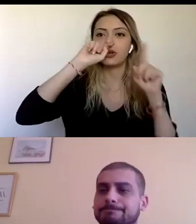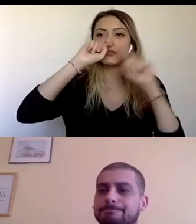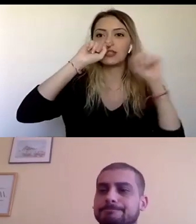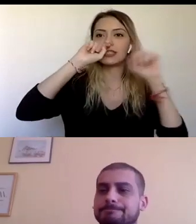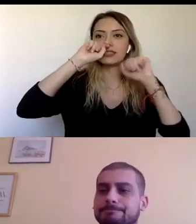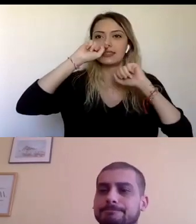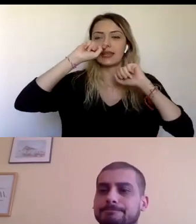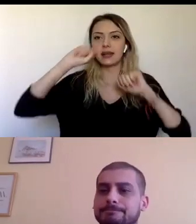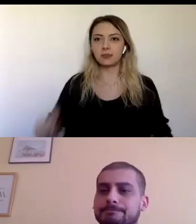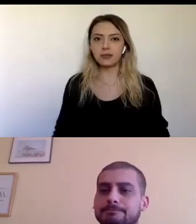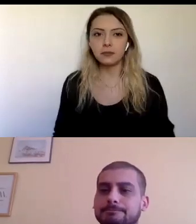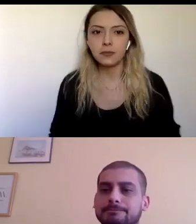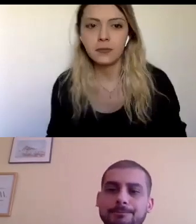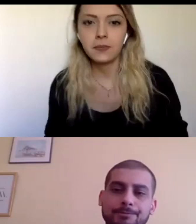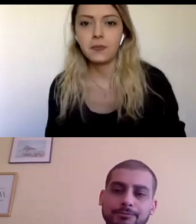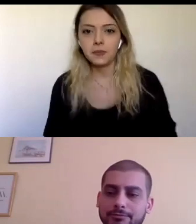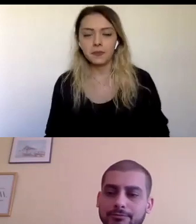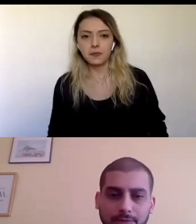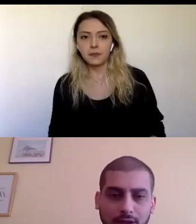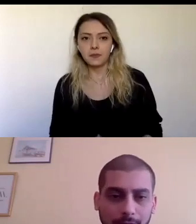Saniye. Programların adını tekrar alabilir miyim?